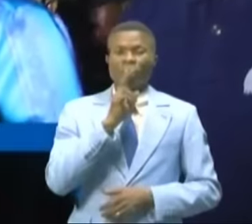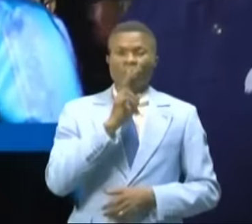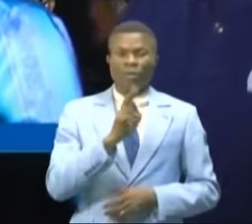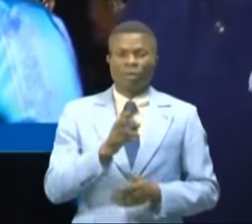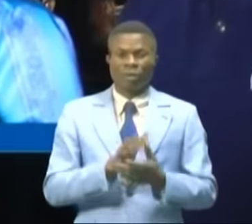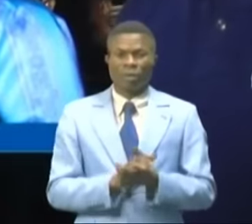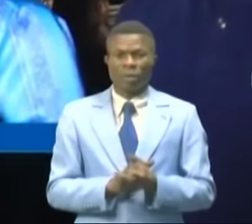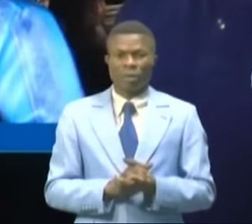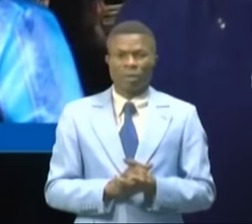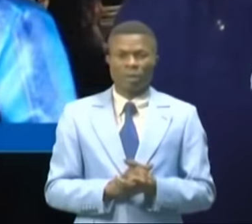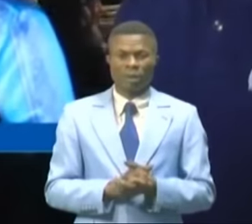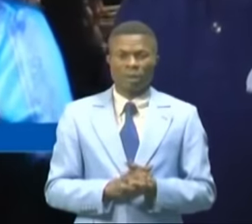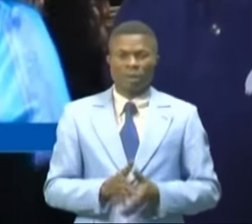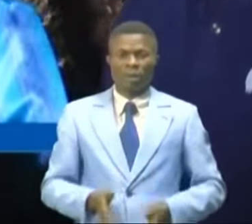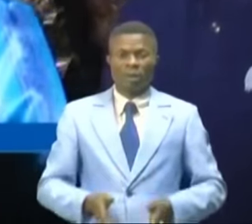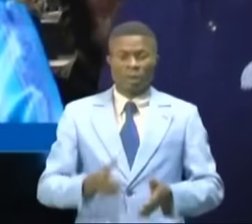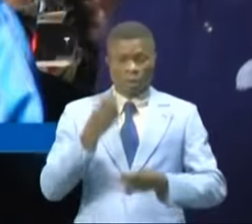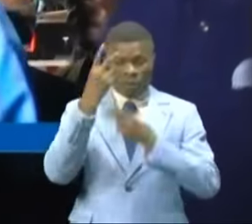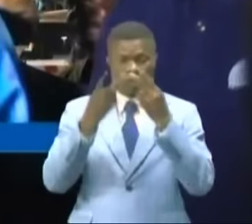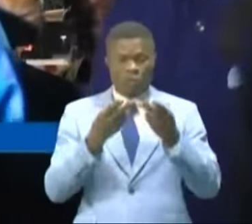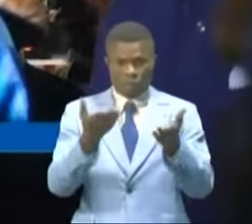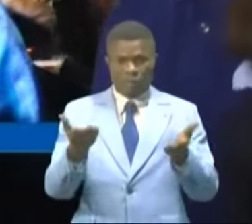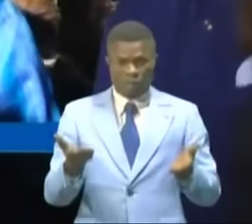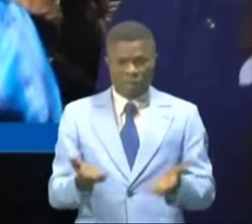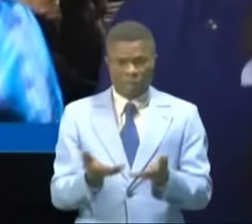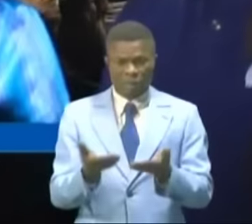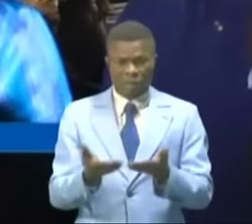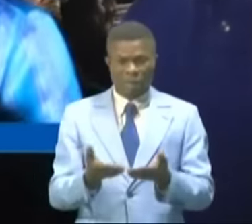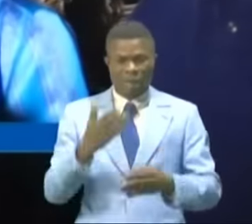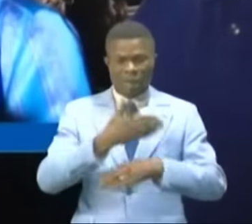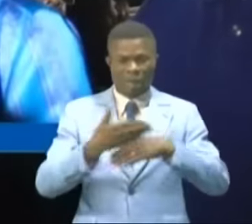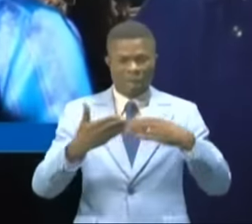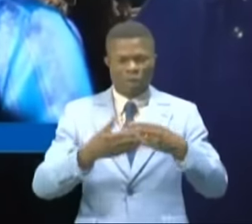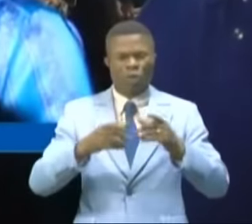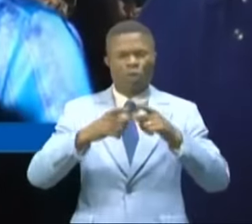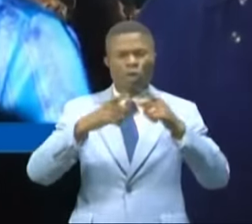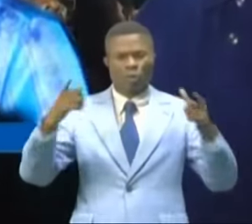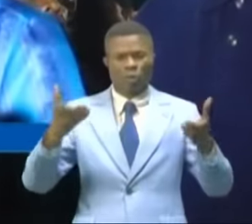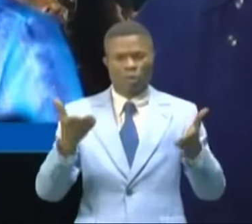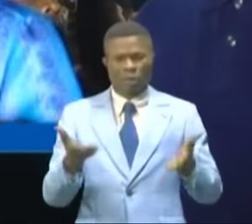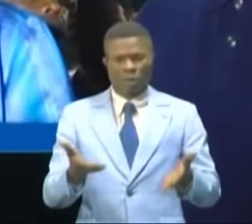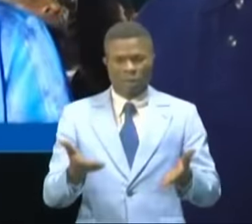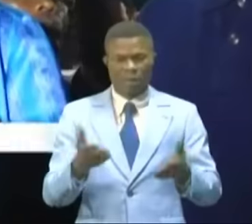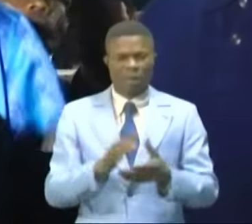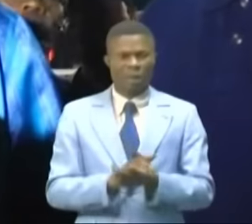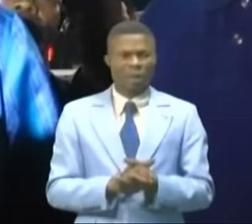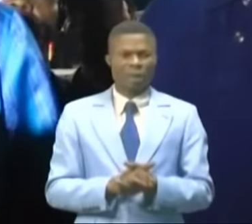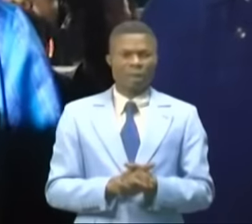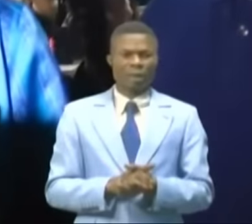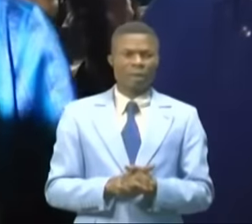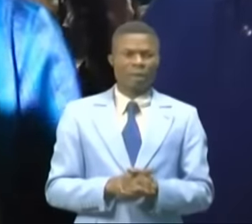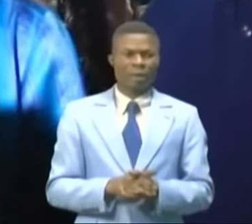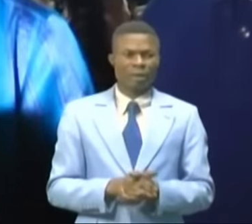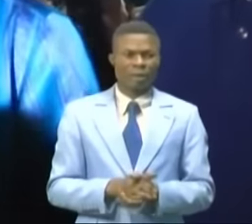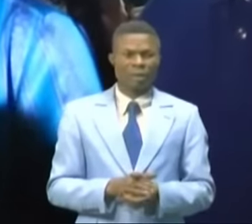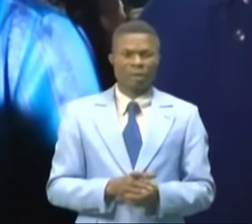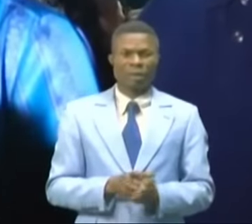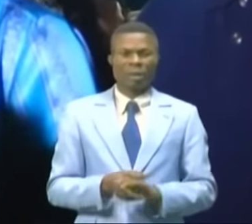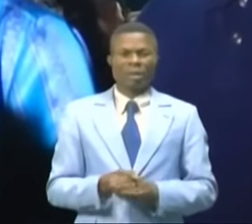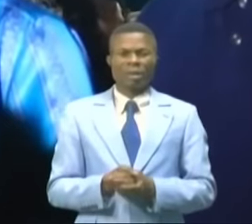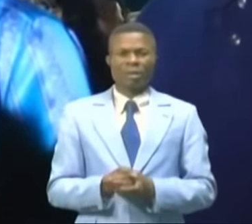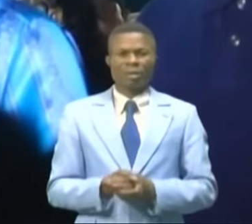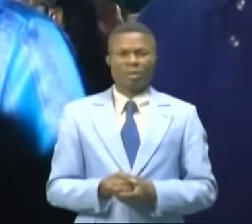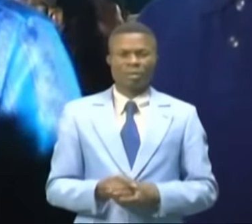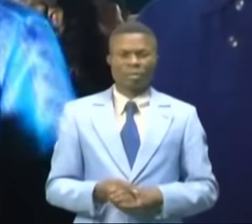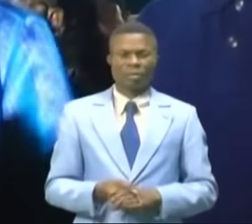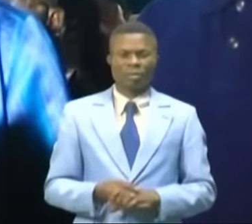à venir visiter ces grands sites touristiques qui est érigé sur la place de la gare